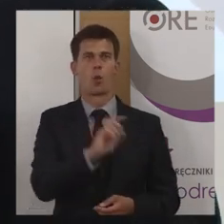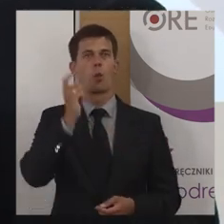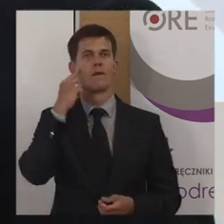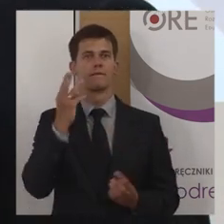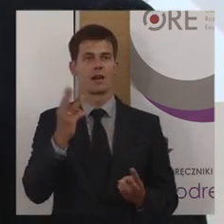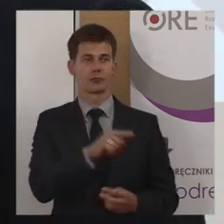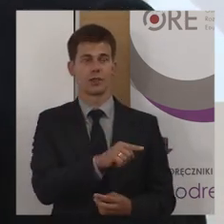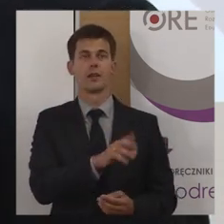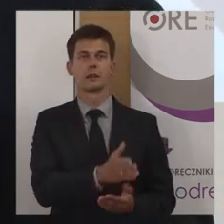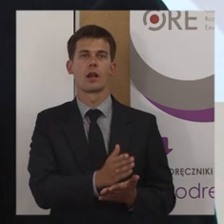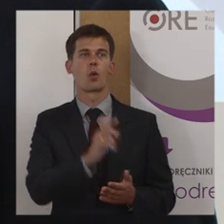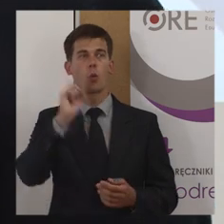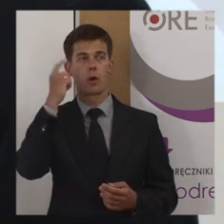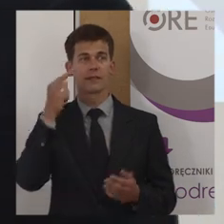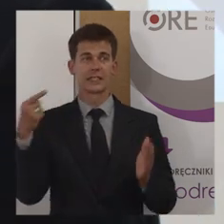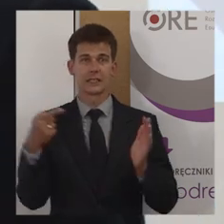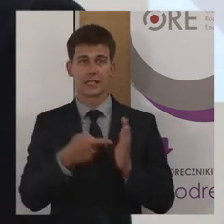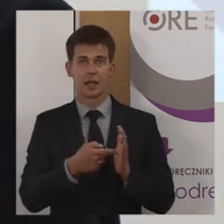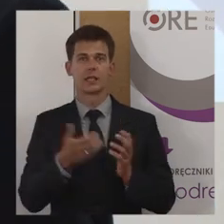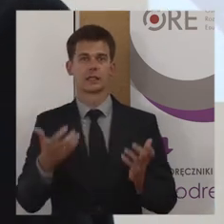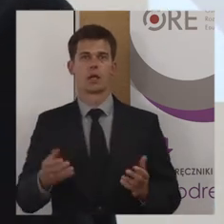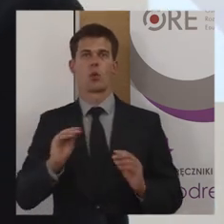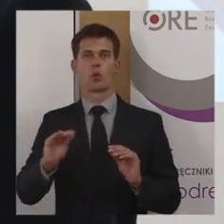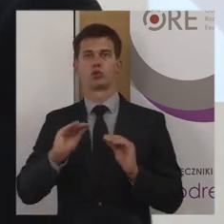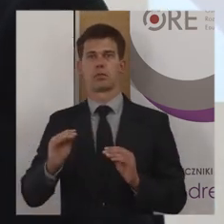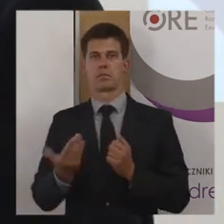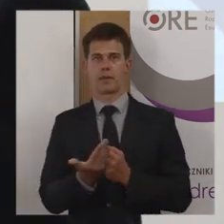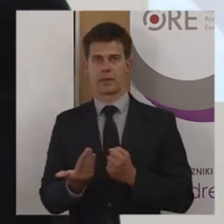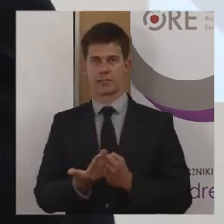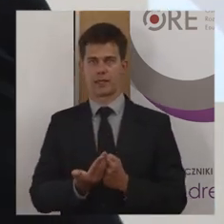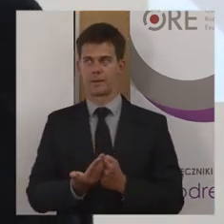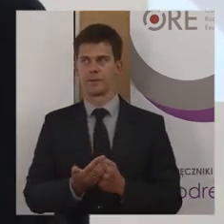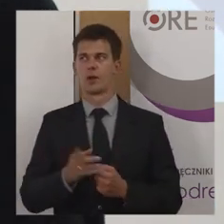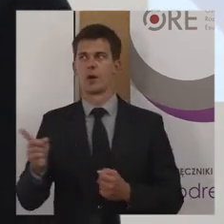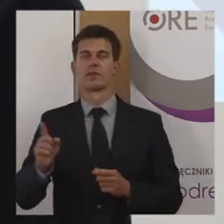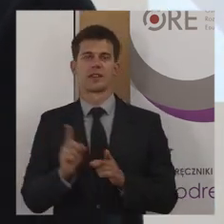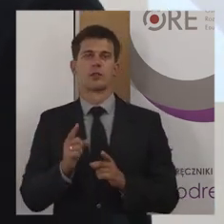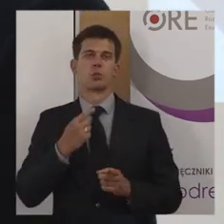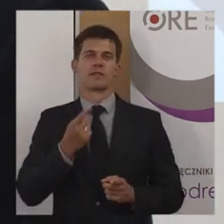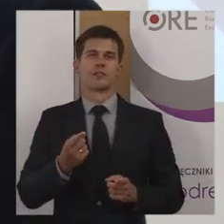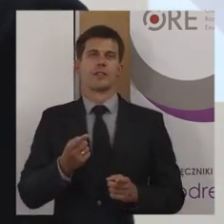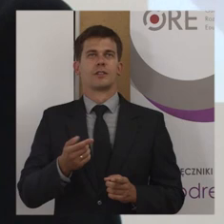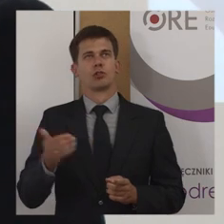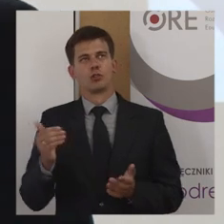prawda? I to, co usłyszałem o tym podręczniku, że każdy podręcznik powinien być jednak